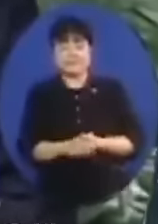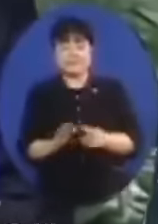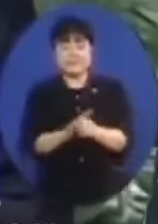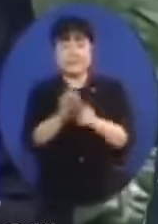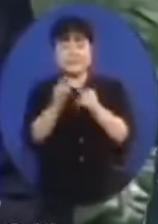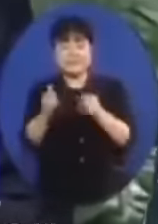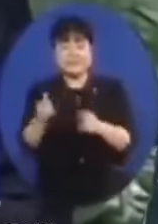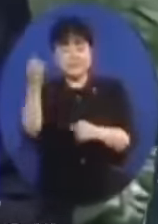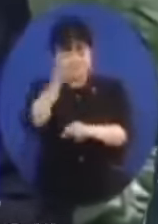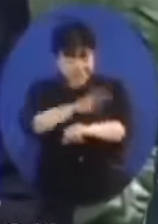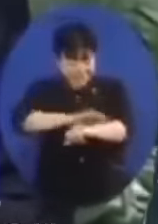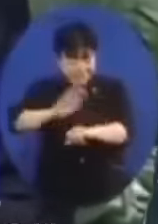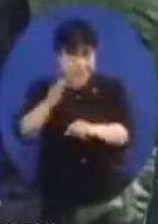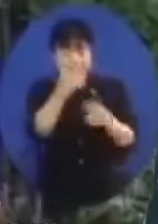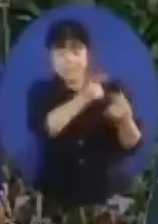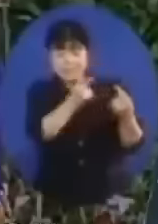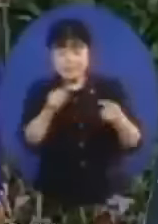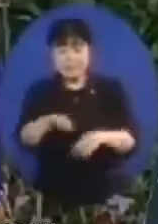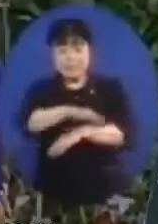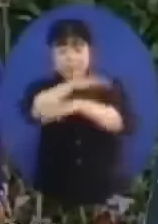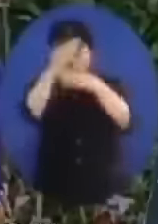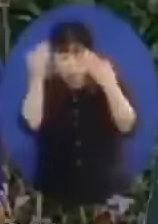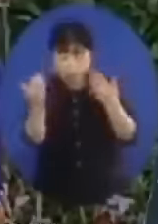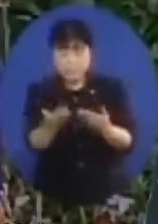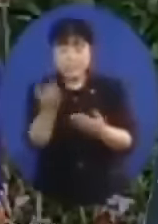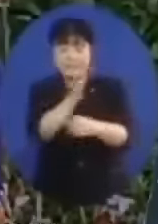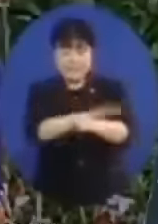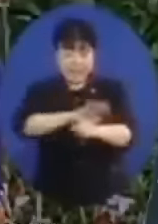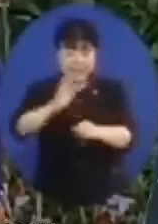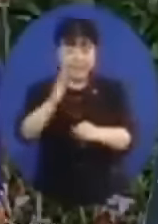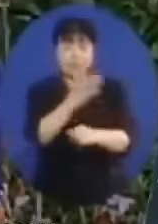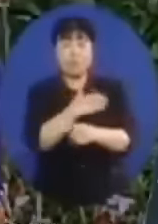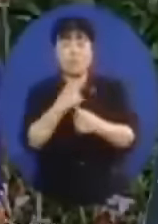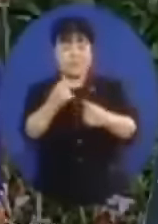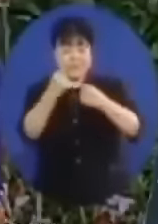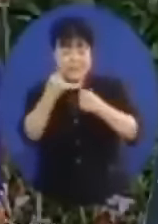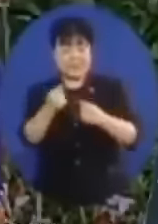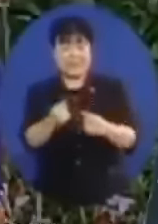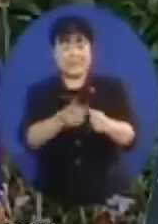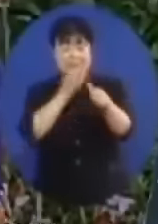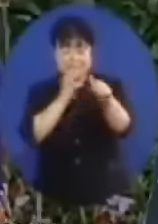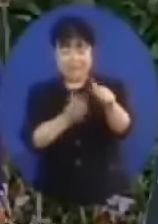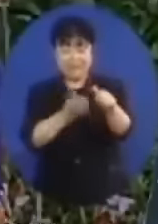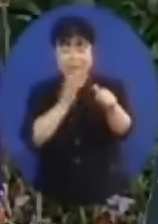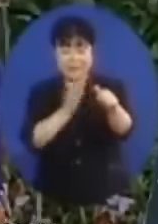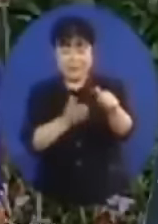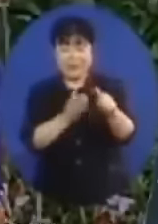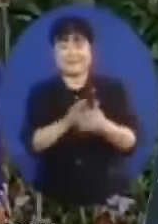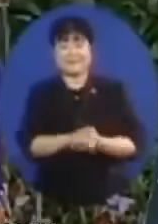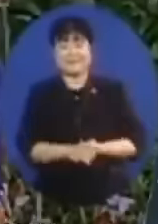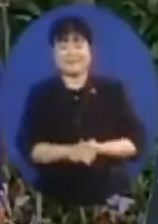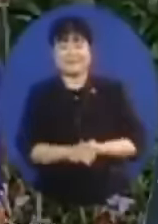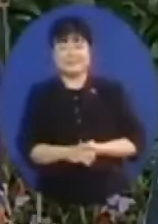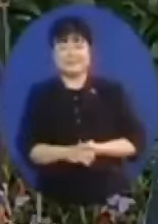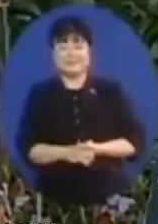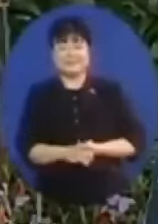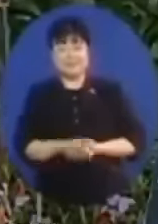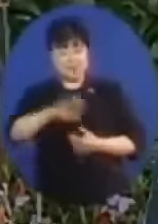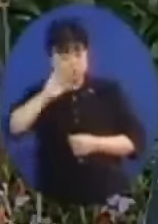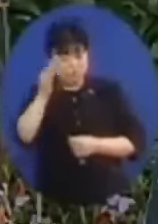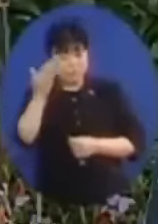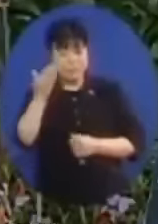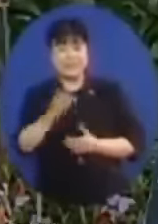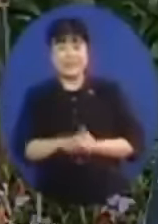사랑하는 자여 내 영혼이 잘됨같이 내가 범사에 잘되고 강건하기를 내가 간구하노라. 그렇게 돼야